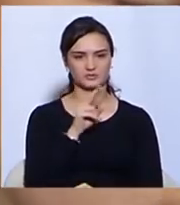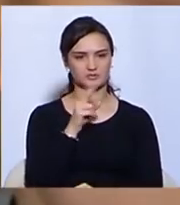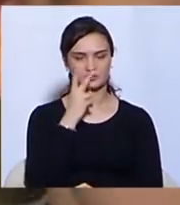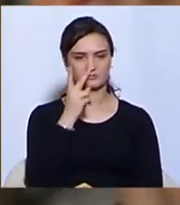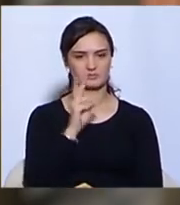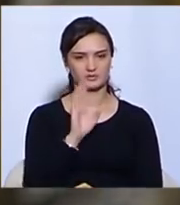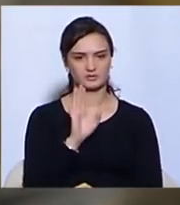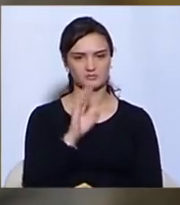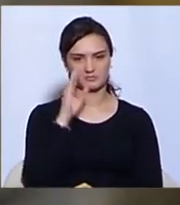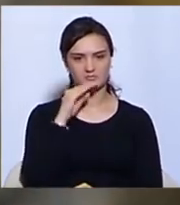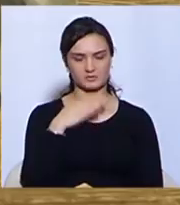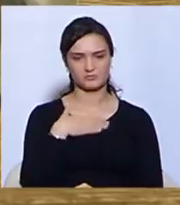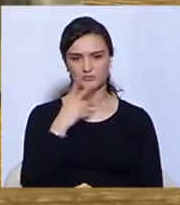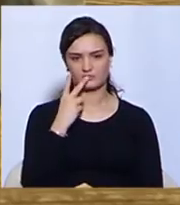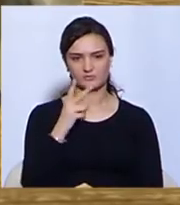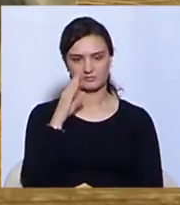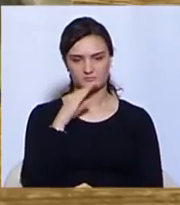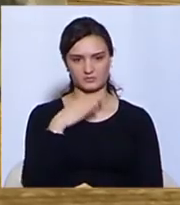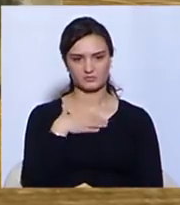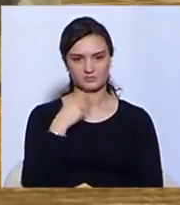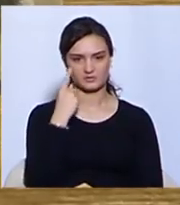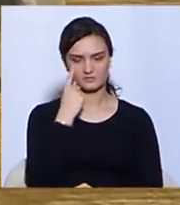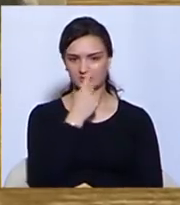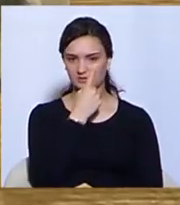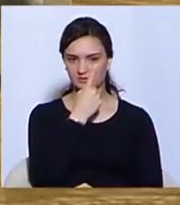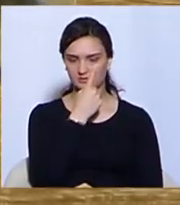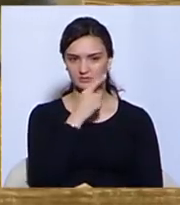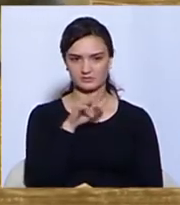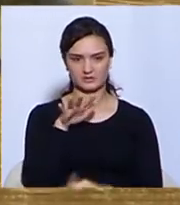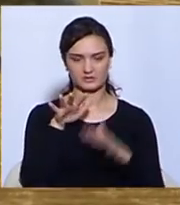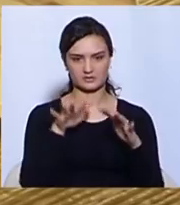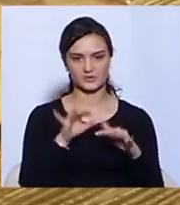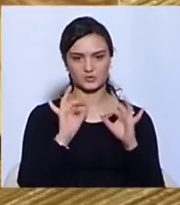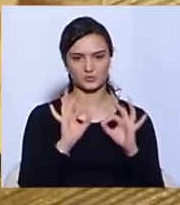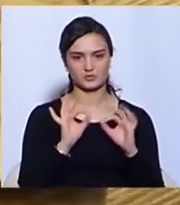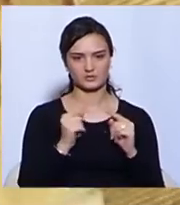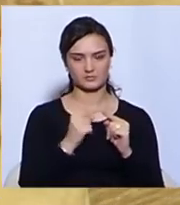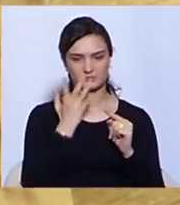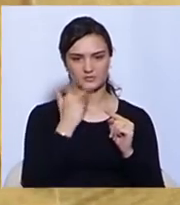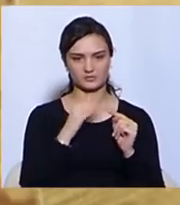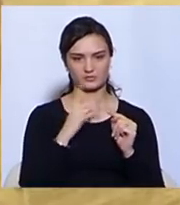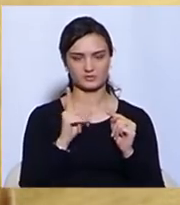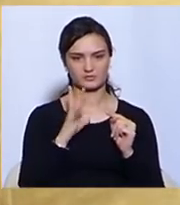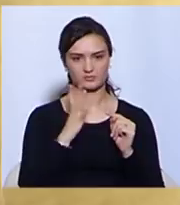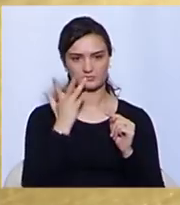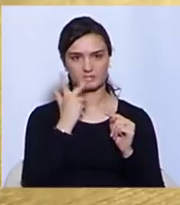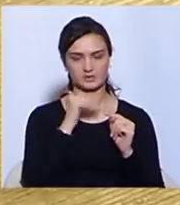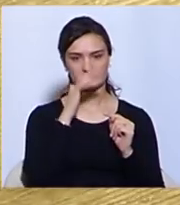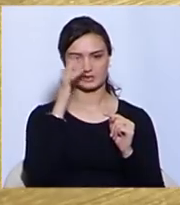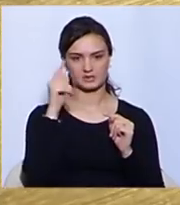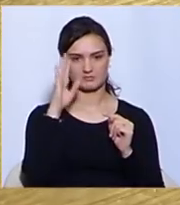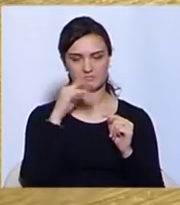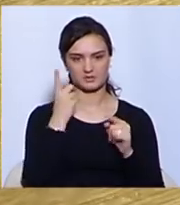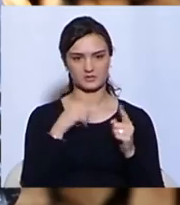მერე და მამაჩემს რო შევხედე მამაჩემის თვალის აი ეს ირისი. ზუსტად იმ ფერი იყო რა ფერიც იყო ცა. მერე